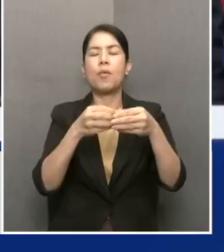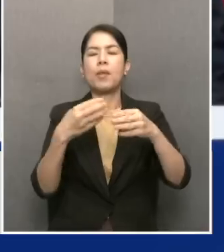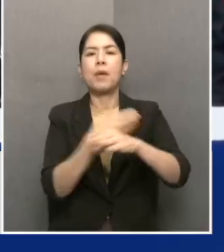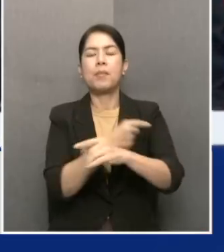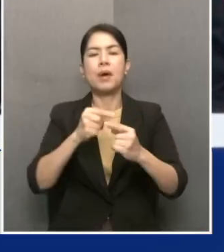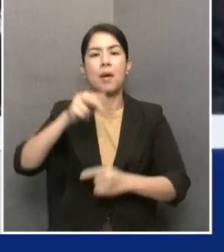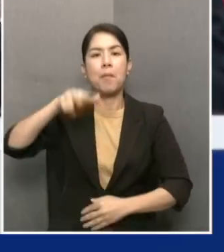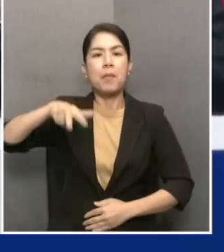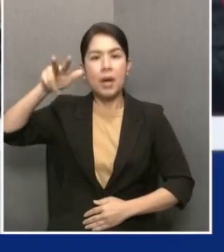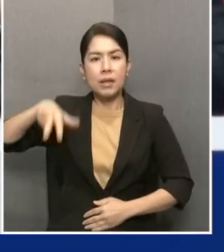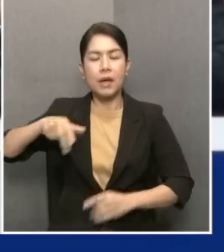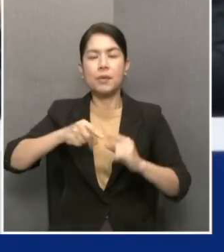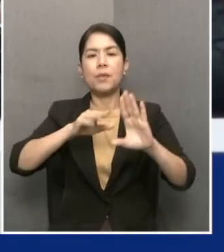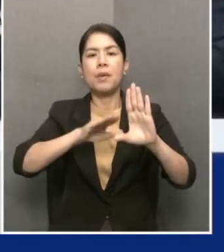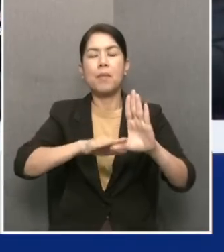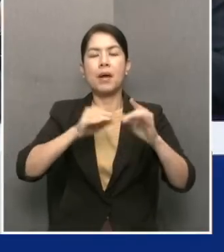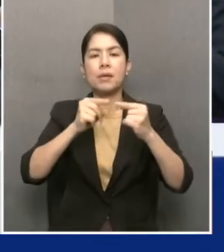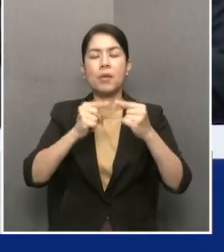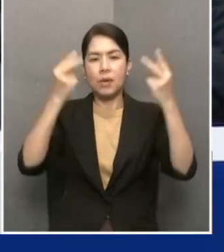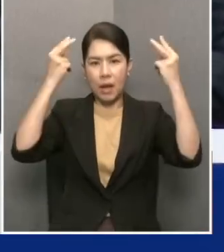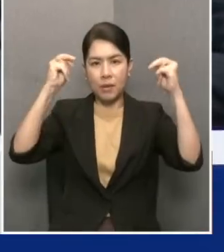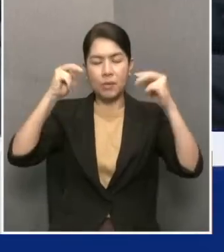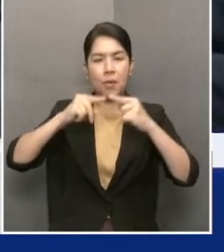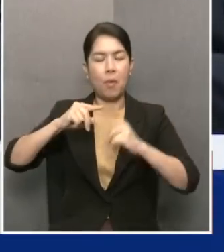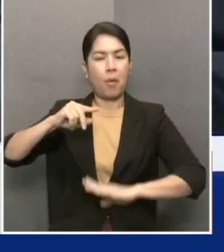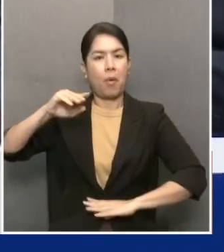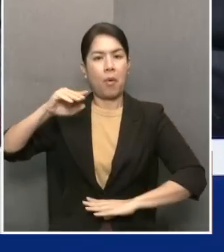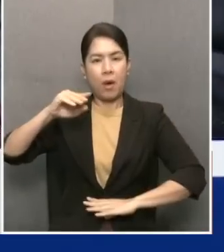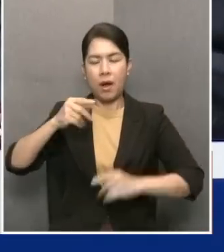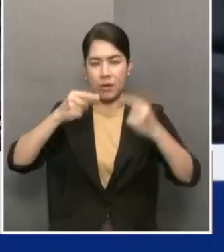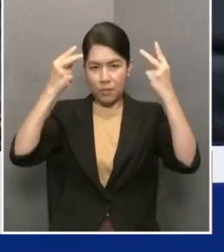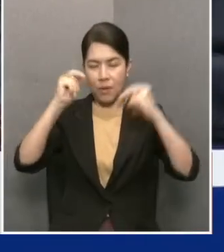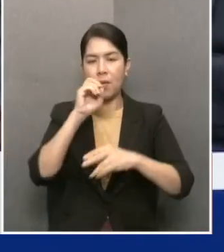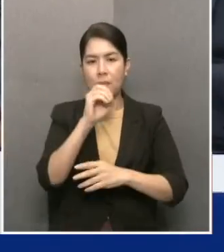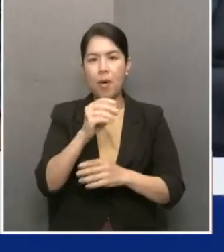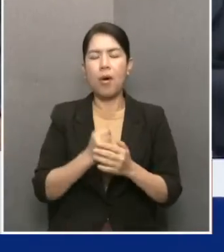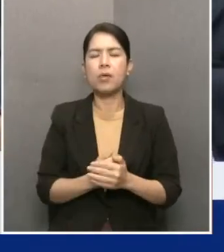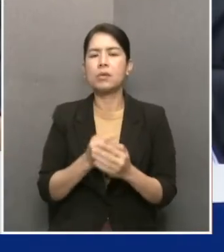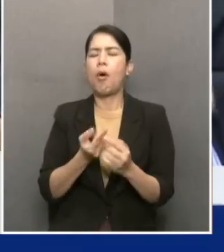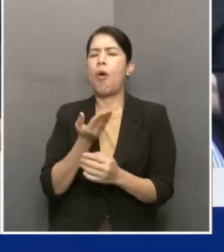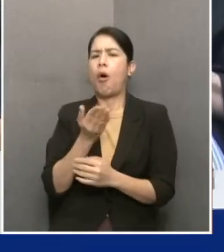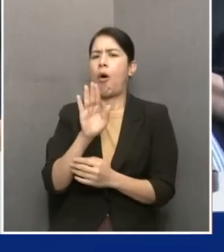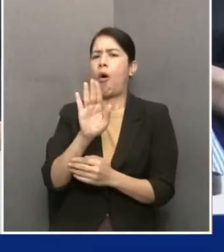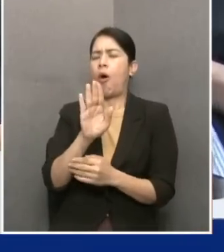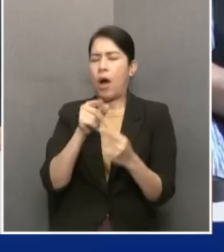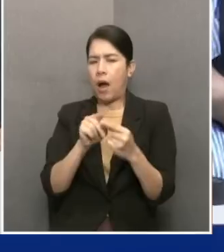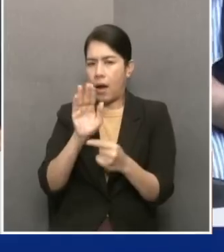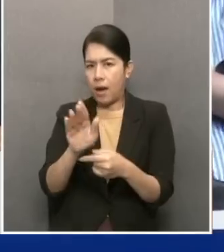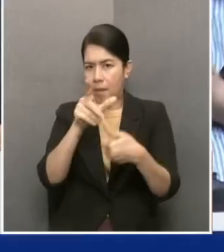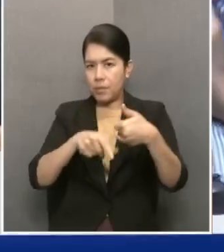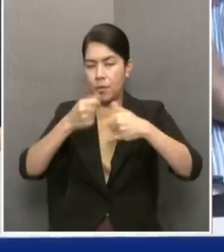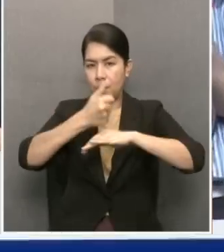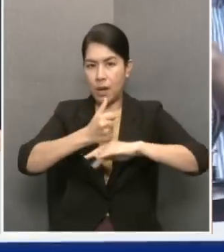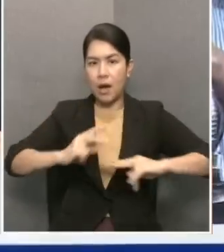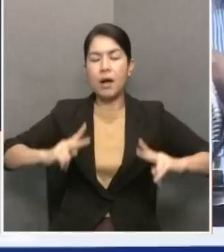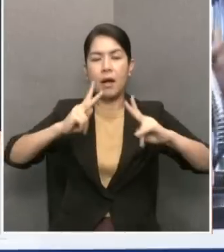หลักการบอกเลยว่าห้ามพรรคเก่าคุ้มกระทรวงเดิมนะสอดรับกับที่นายวราวุฒิศิลปอาชารัฐมนตรีว่า